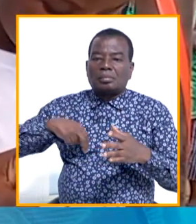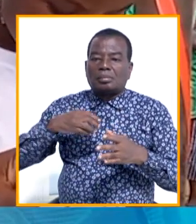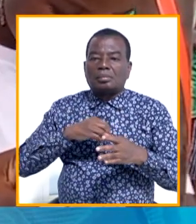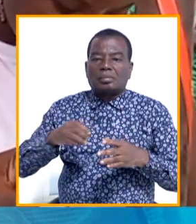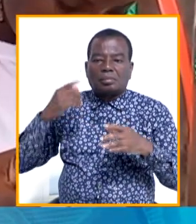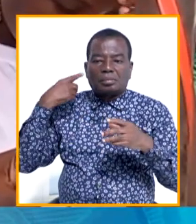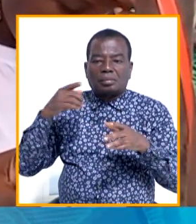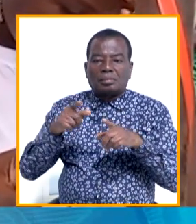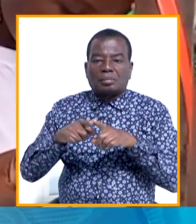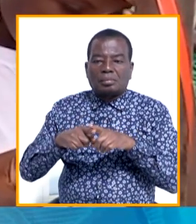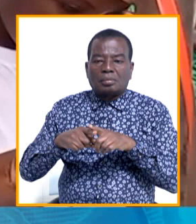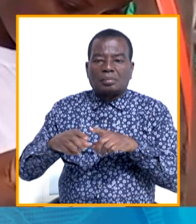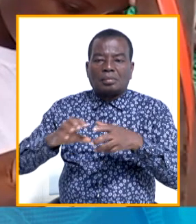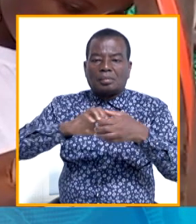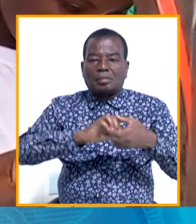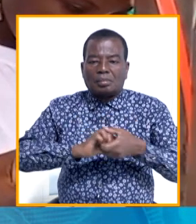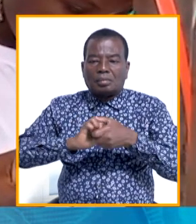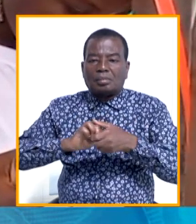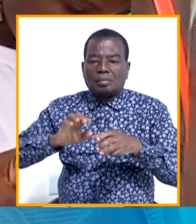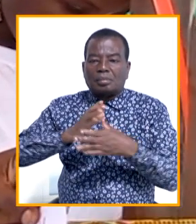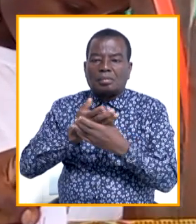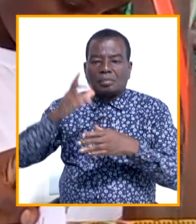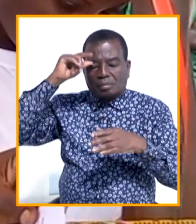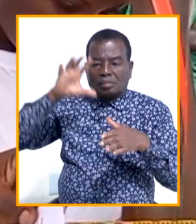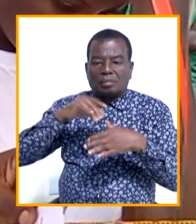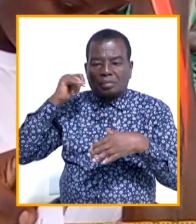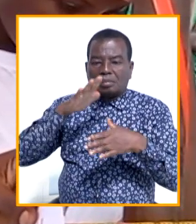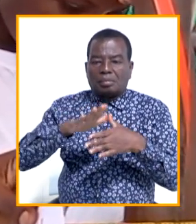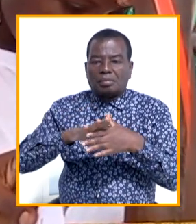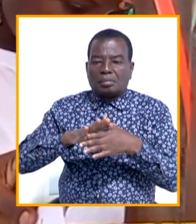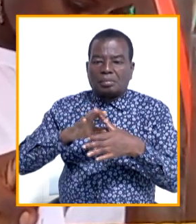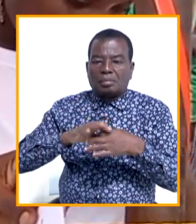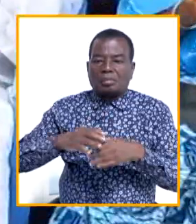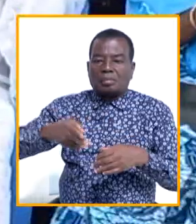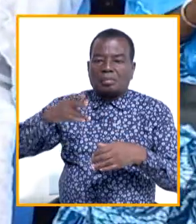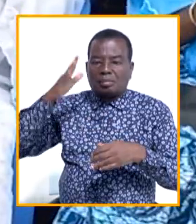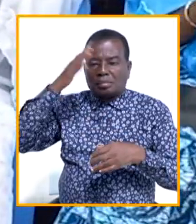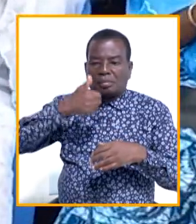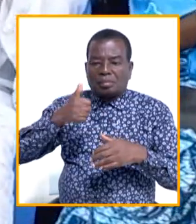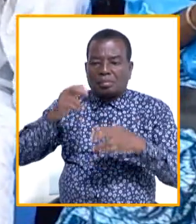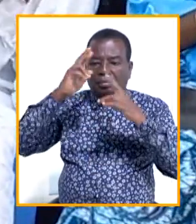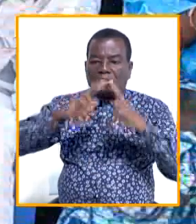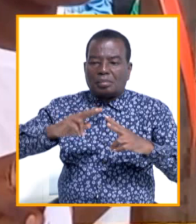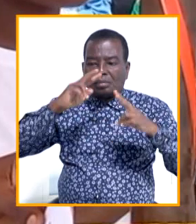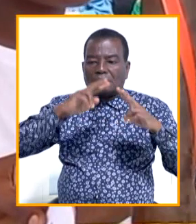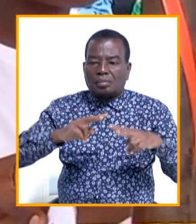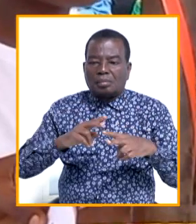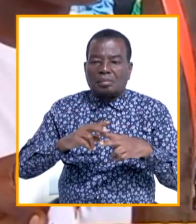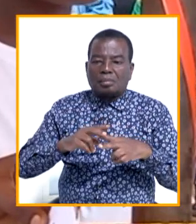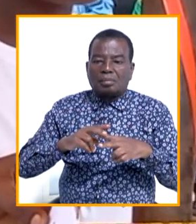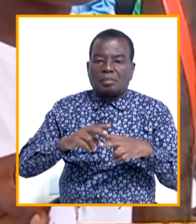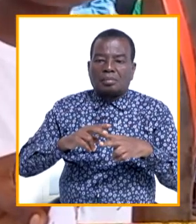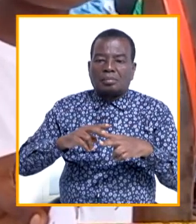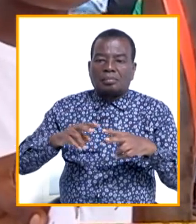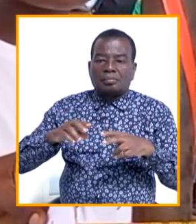l'entente et de la solidarité entre les fils et filles de ce beau village elles sont